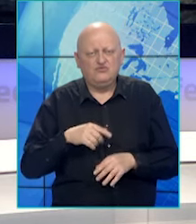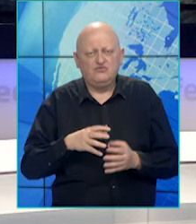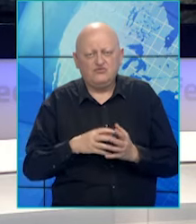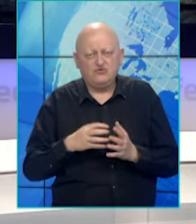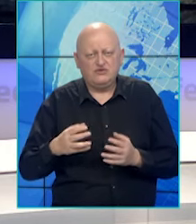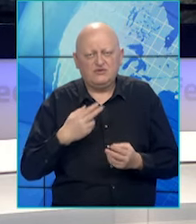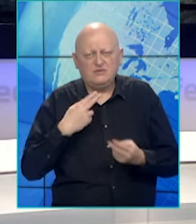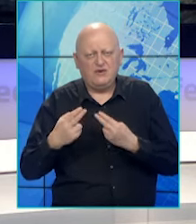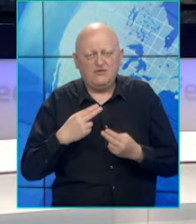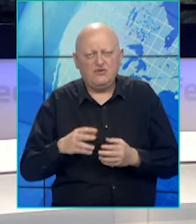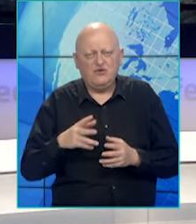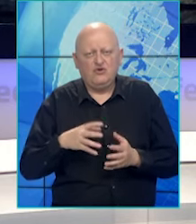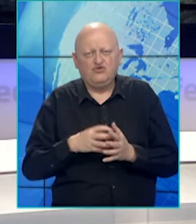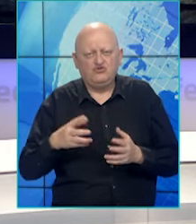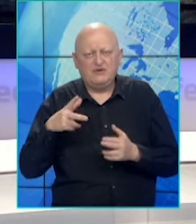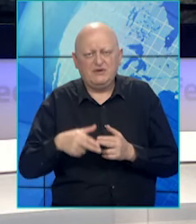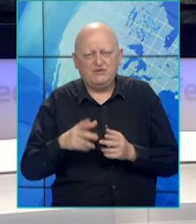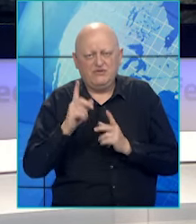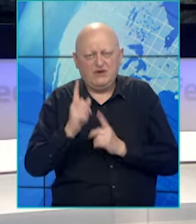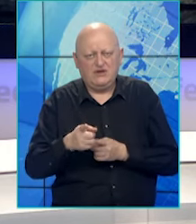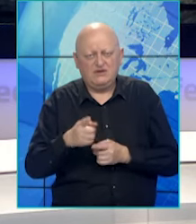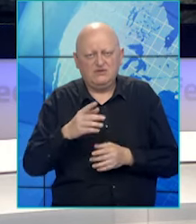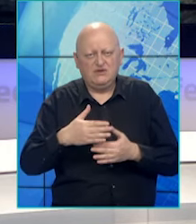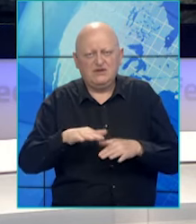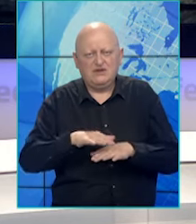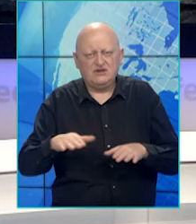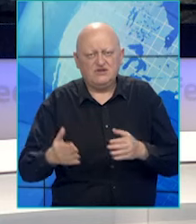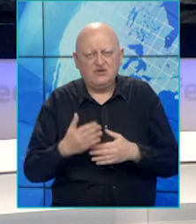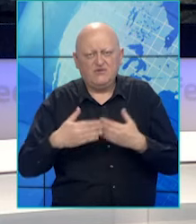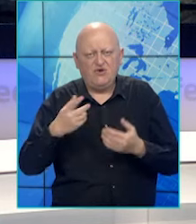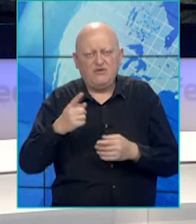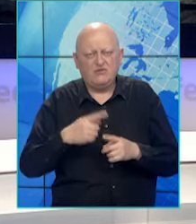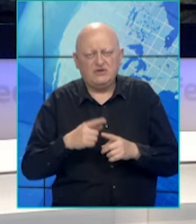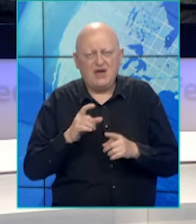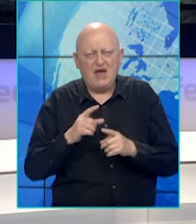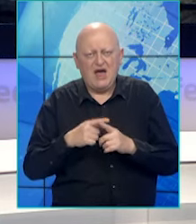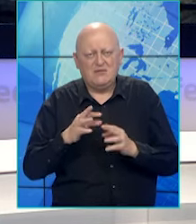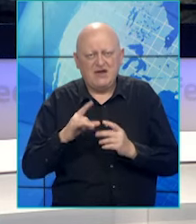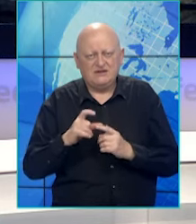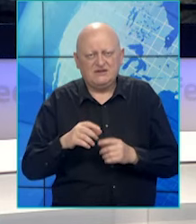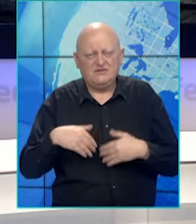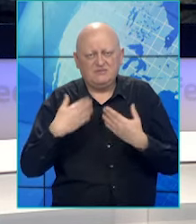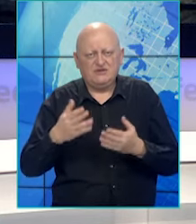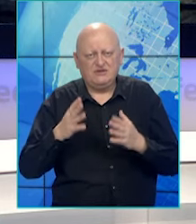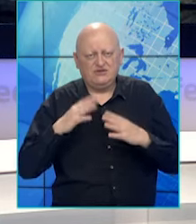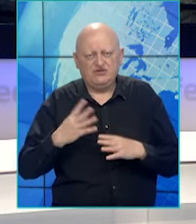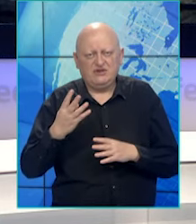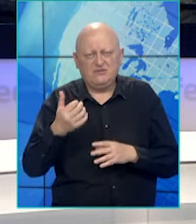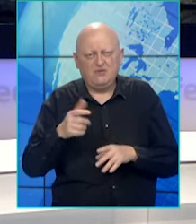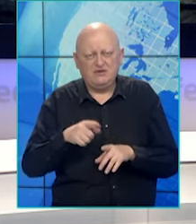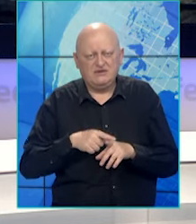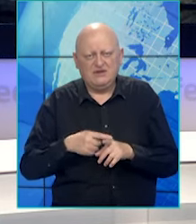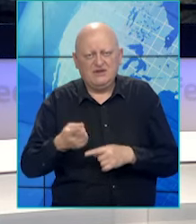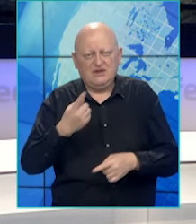U toku su intenzivni pregovori o dužem prekidu vatre. Na stolu je i novi prijedlog, ovaj put Hamasov. Predlažu primirje od